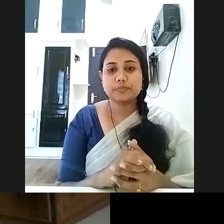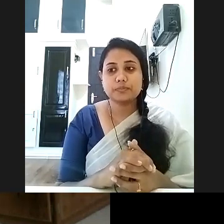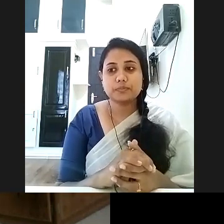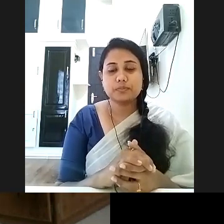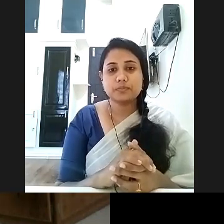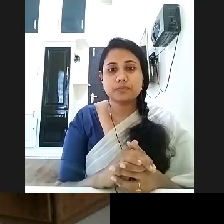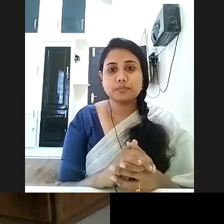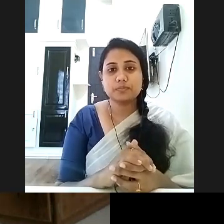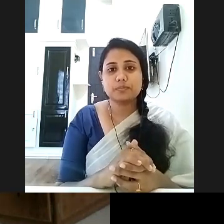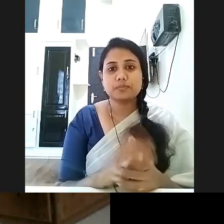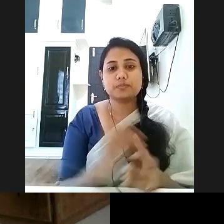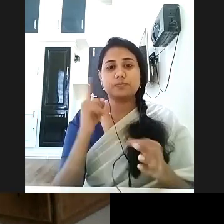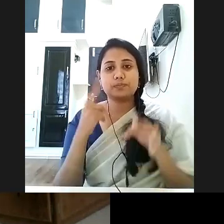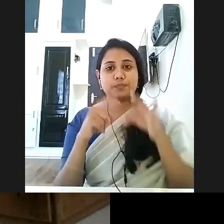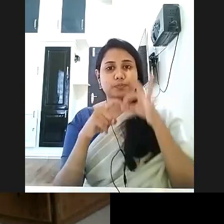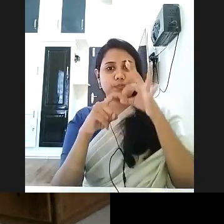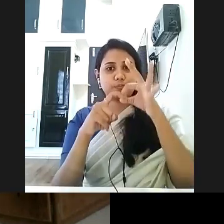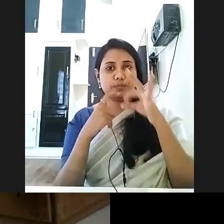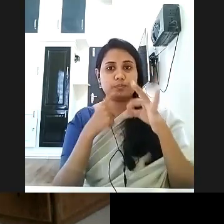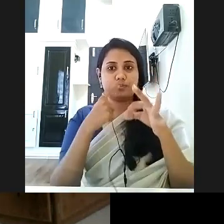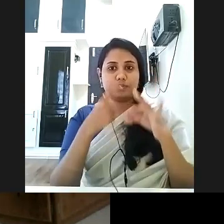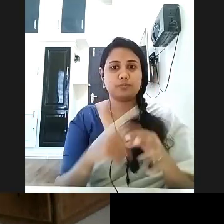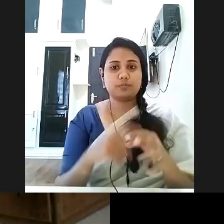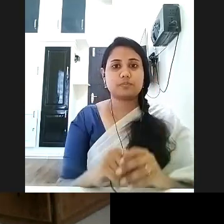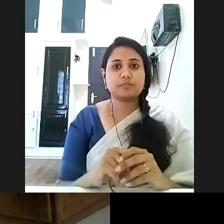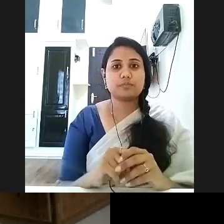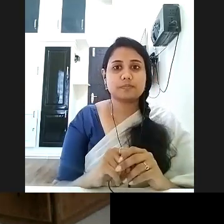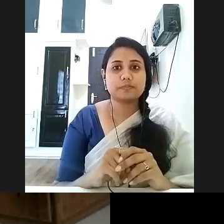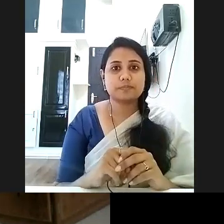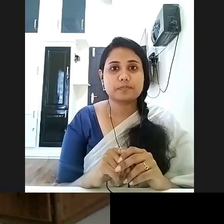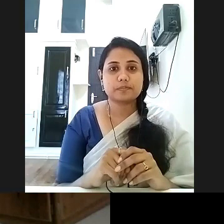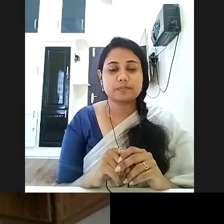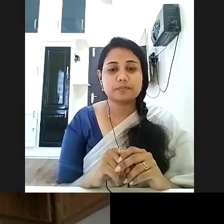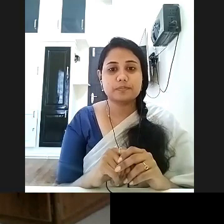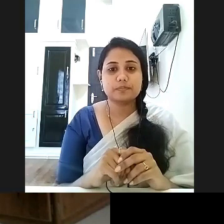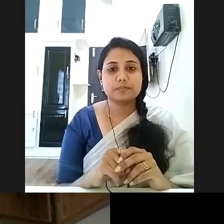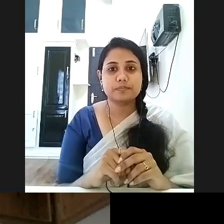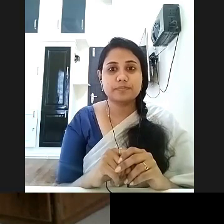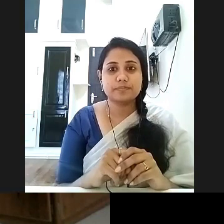ഒരു ക്വസ്റ്റ്യൻ കൂടെ ആരോ ചോദിക്കുന്നു. ഓ ഷുവർ.